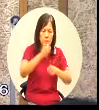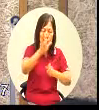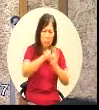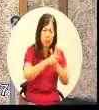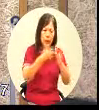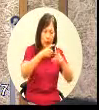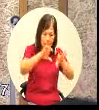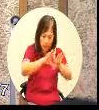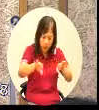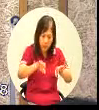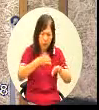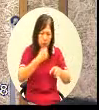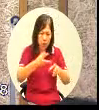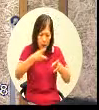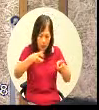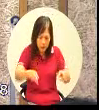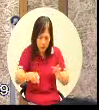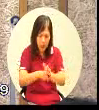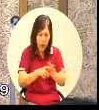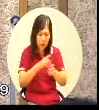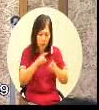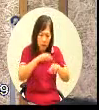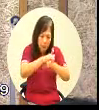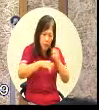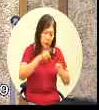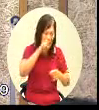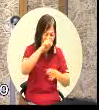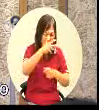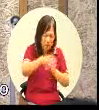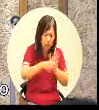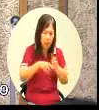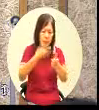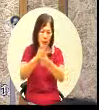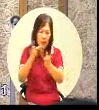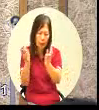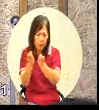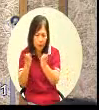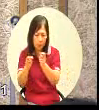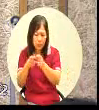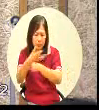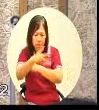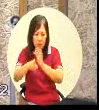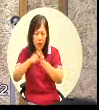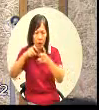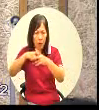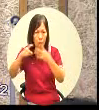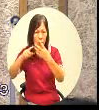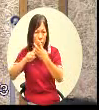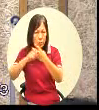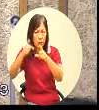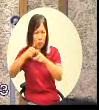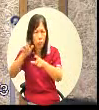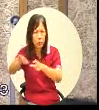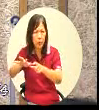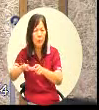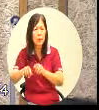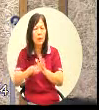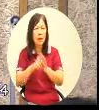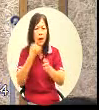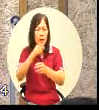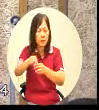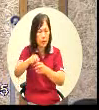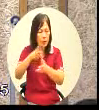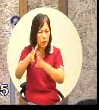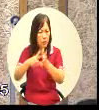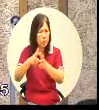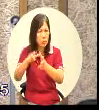管线去截流目前的生活污水，那提供也是给临海工业区。那未来临海工业区的一个那个污水临海污水厂，